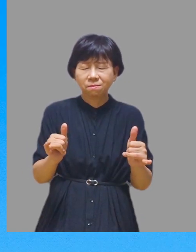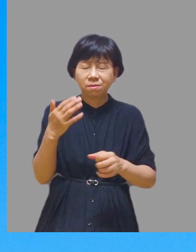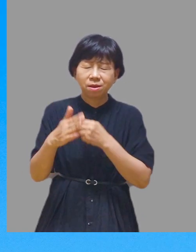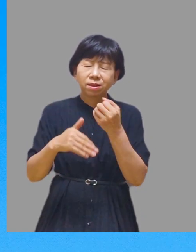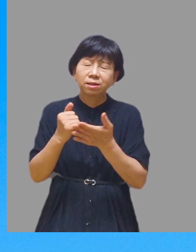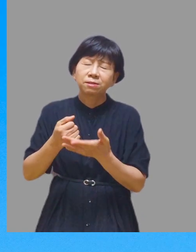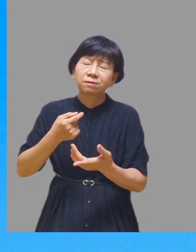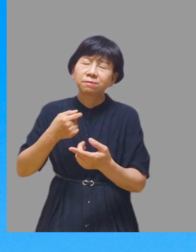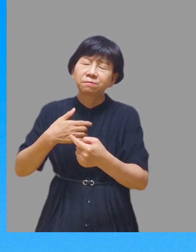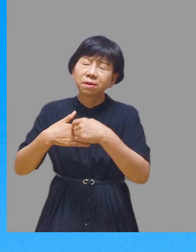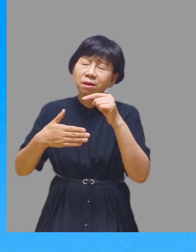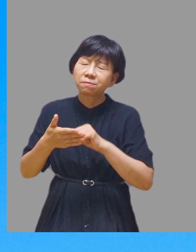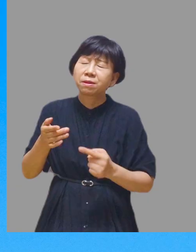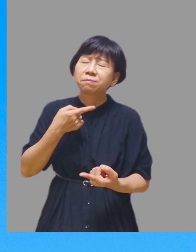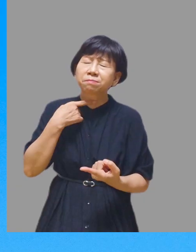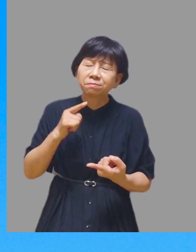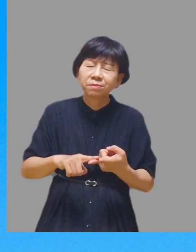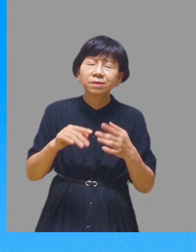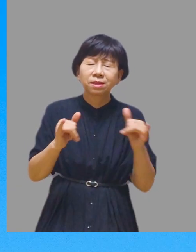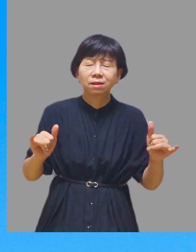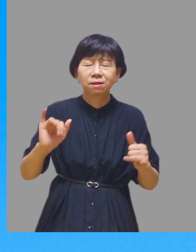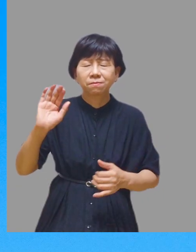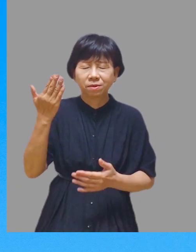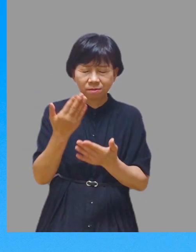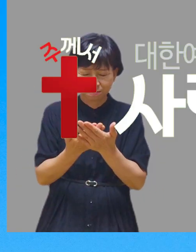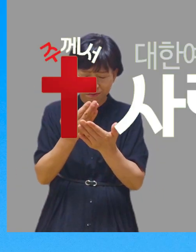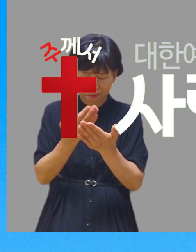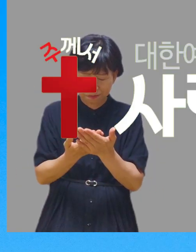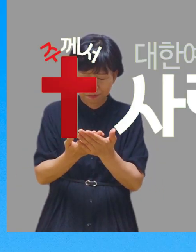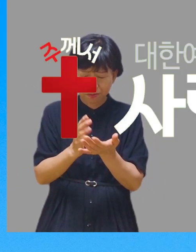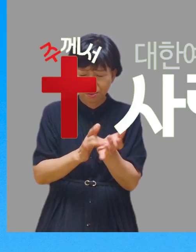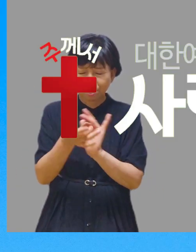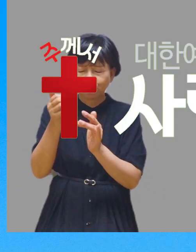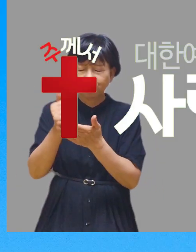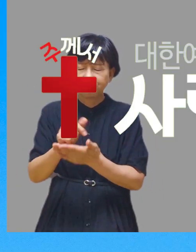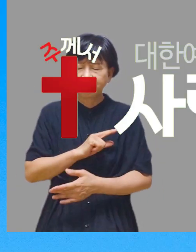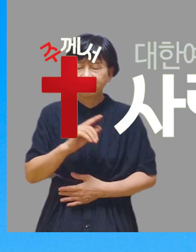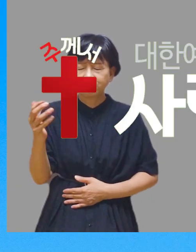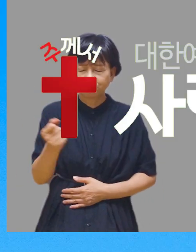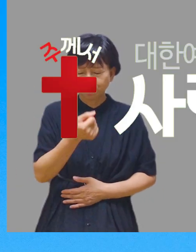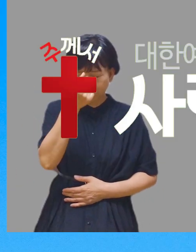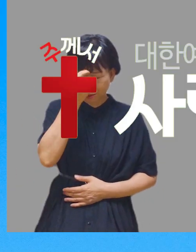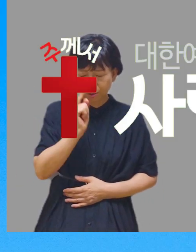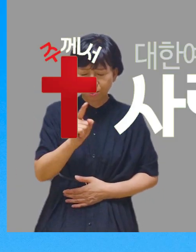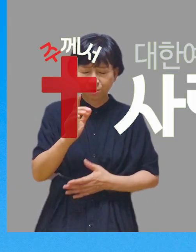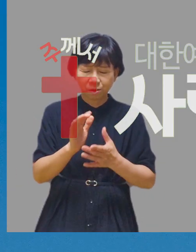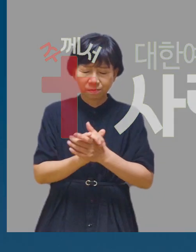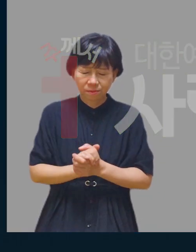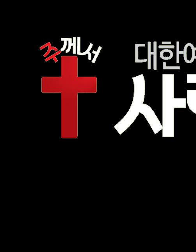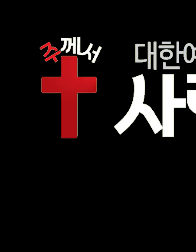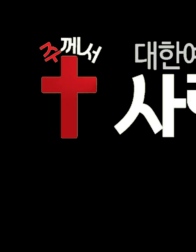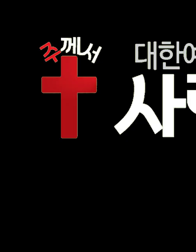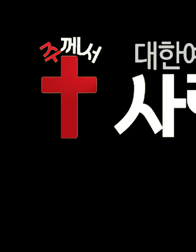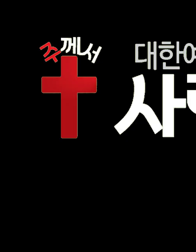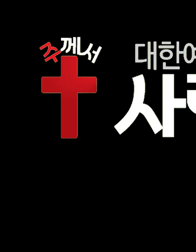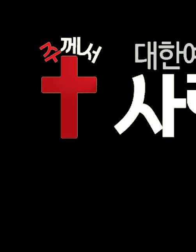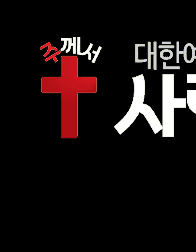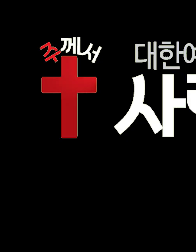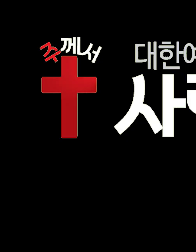한 사람, 우리 모두가 되게 하여 주시옵소서. 예수님의 이름으로 기도드립니다. 아멘.